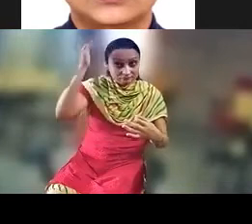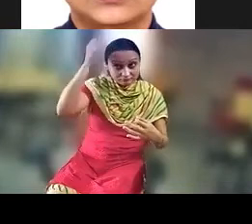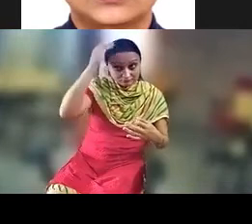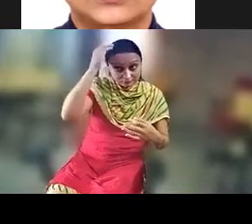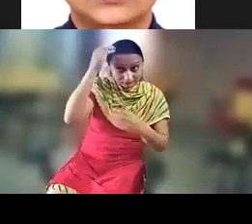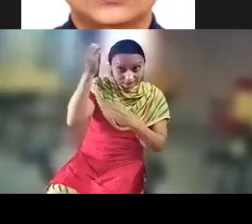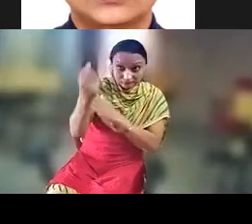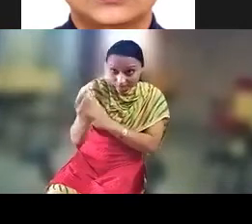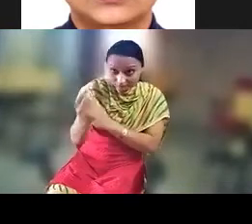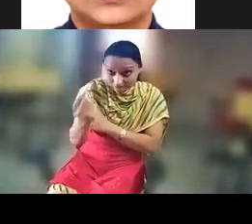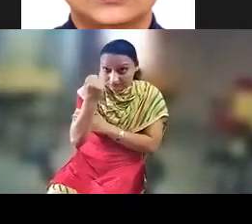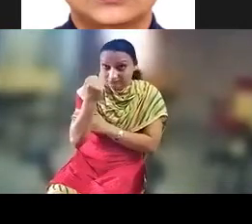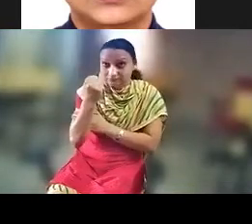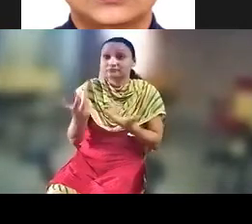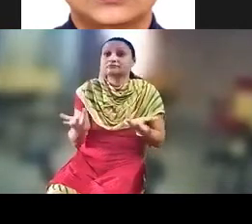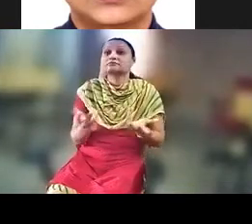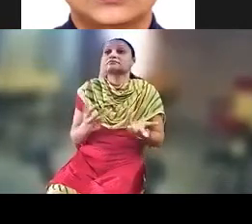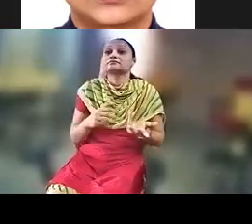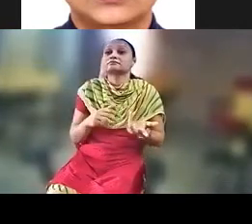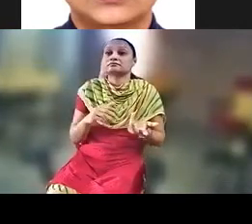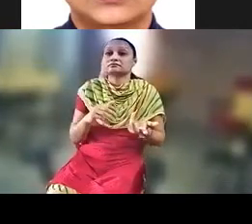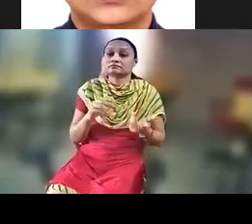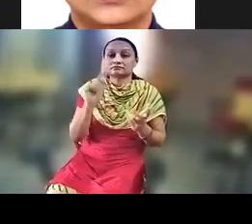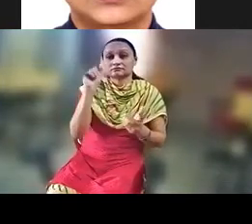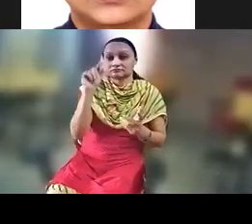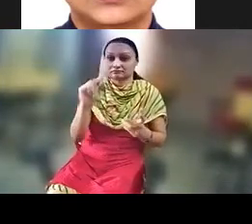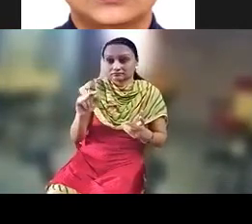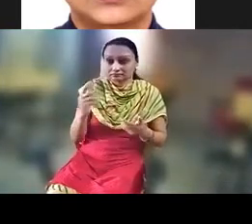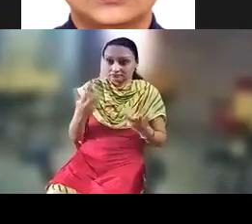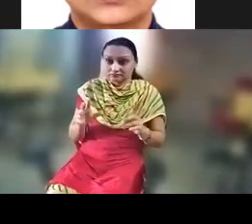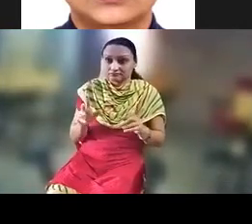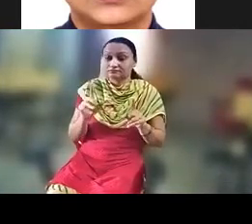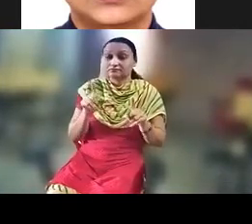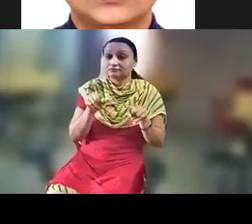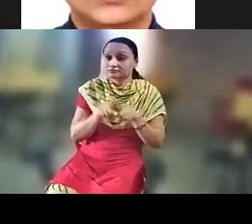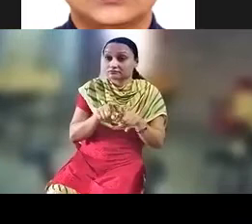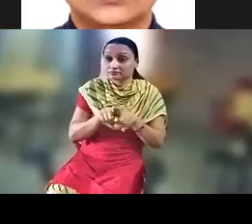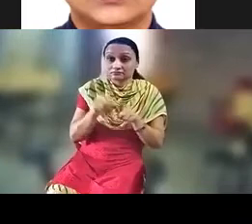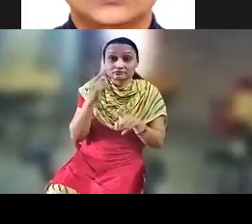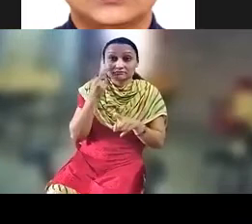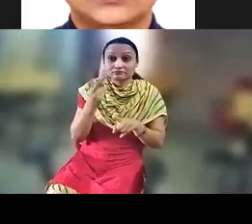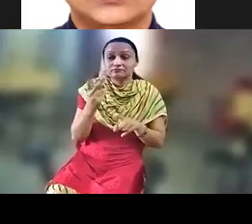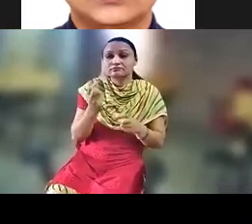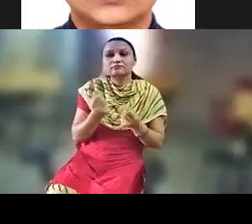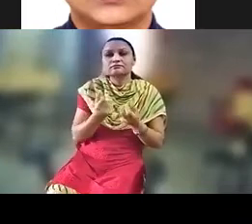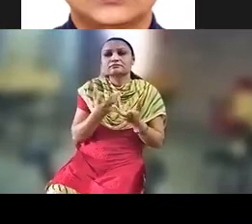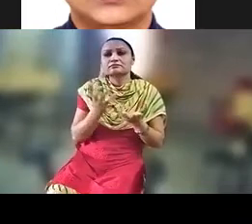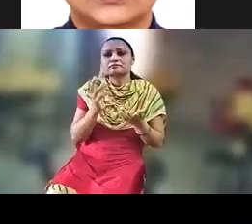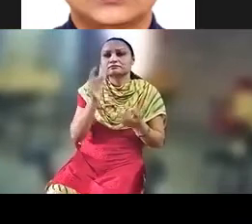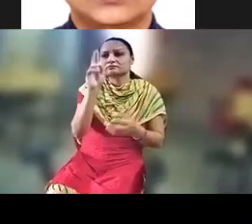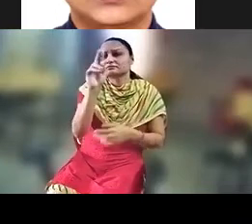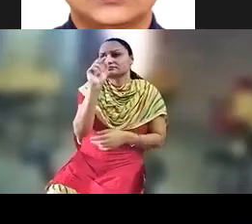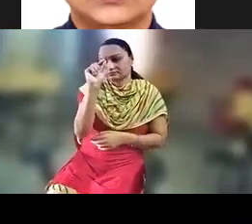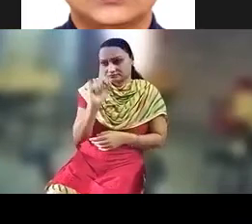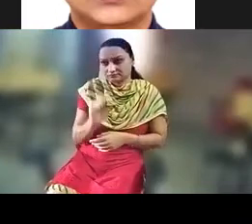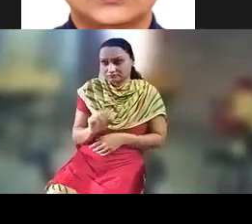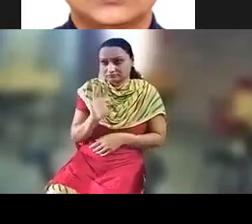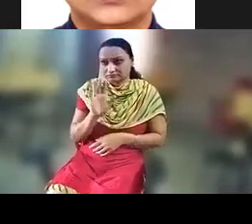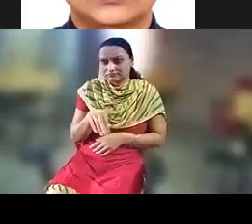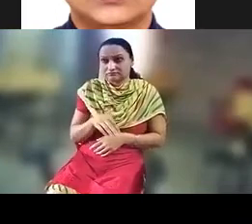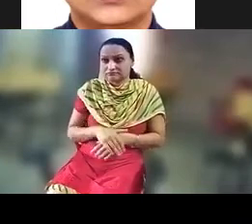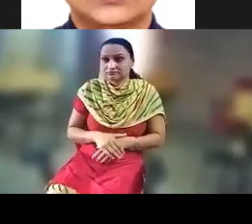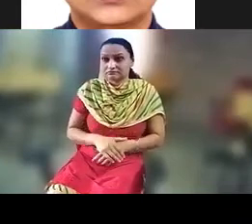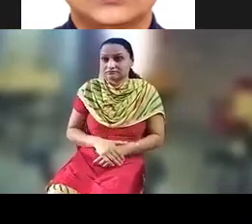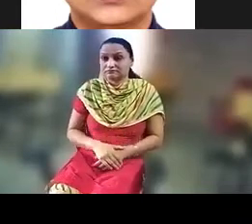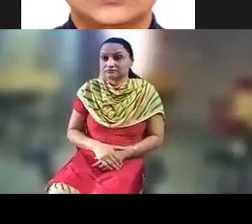साथ साझा करी थी। उसके अंदर अगर हम उसके हिसाब से देखें तो बहुत सारी चीजें जो कि महत्वपूर्ण होती हैं। तो ये